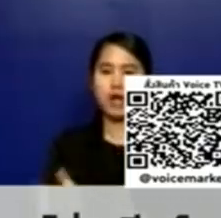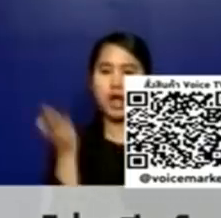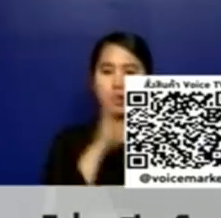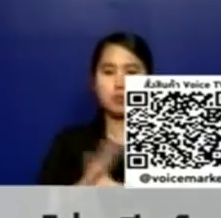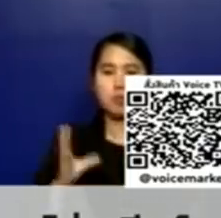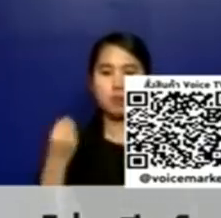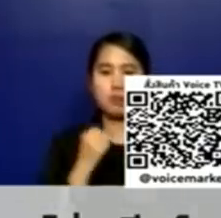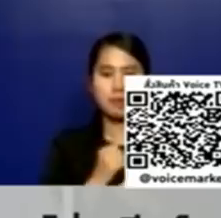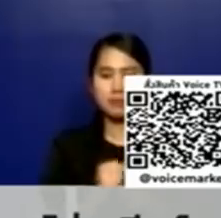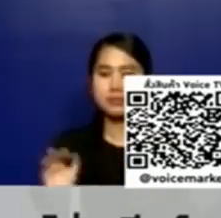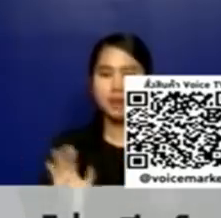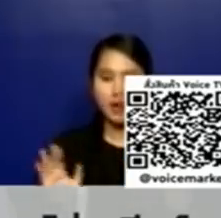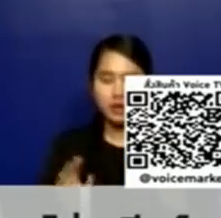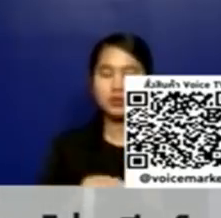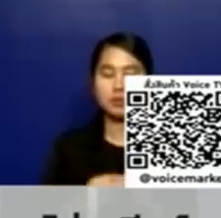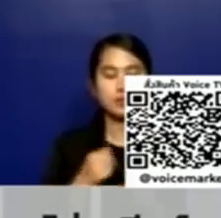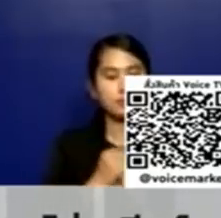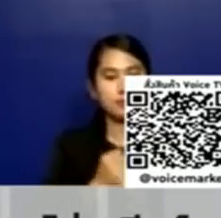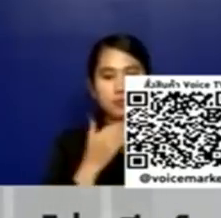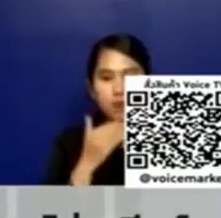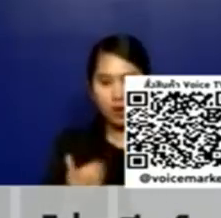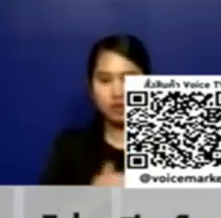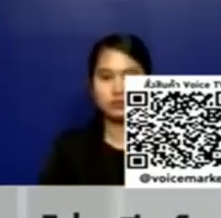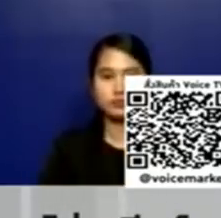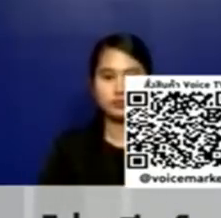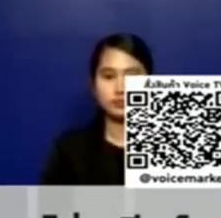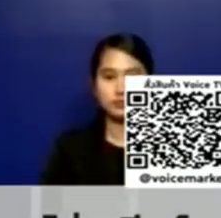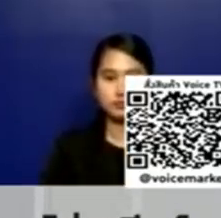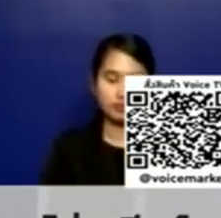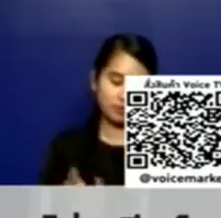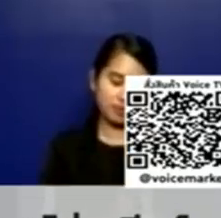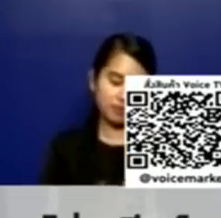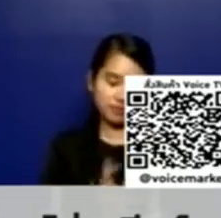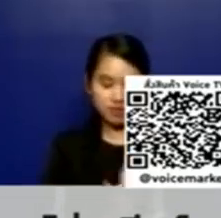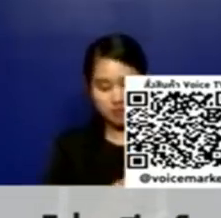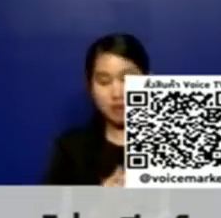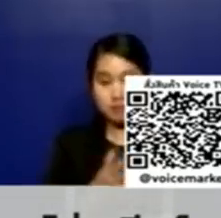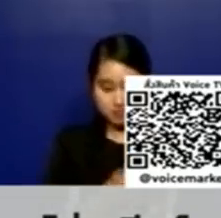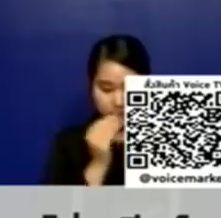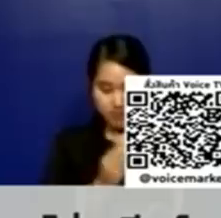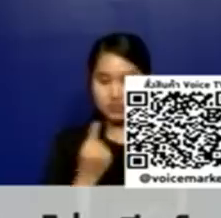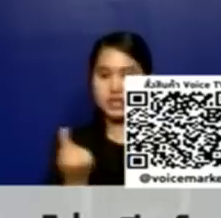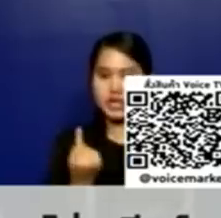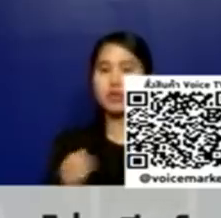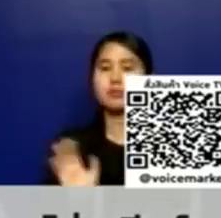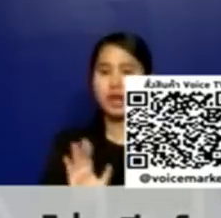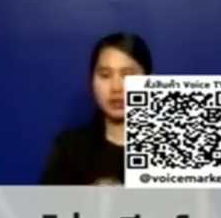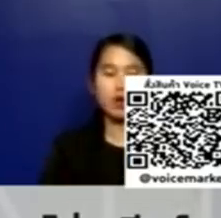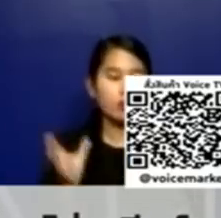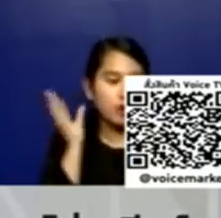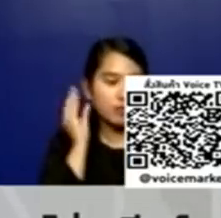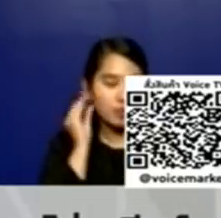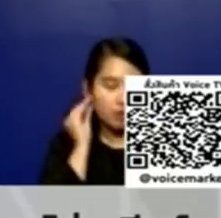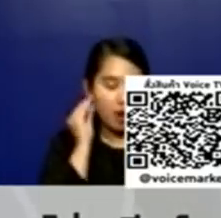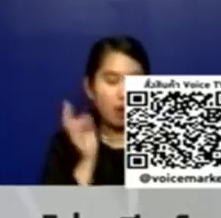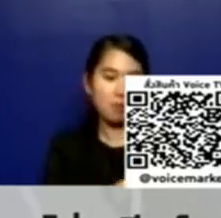แห่งก็มีล่องหนด้วยนะฮะอีกทั้งยังมีปัญหาการตรวจรับงานเหมือนเป็นการนำเงินกองทุนอนุรักษ์พลังงานไปแจกละเลงกันนะพลเอกประยุทธ์